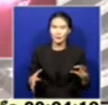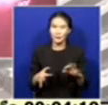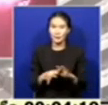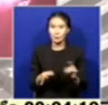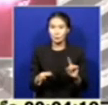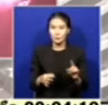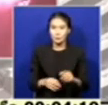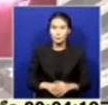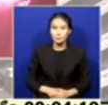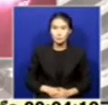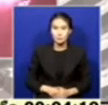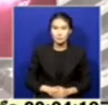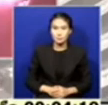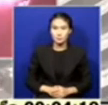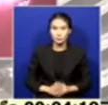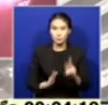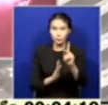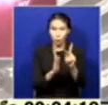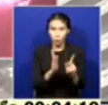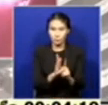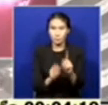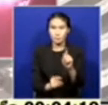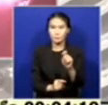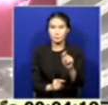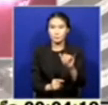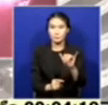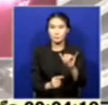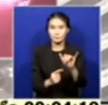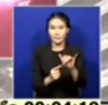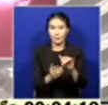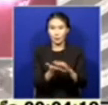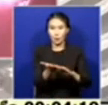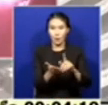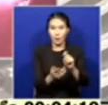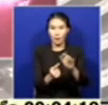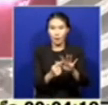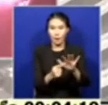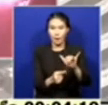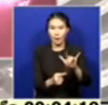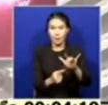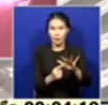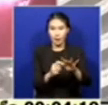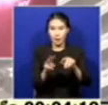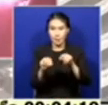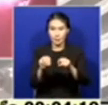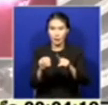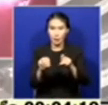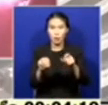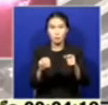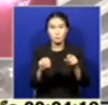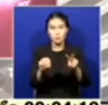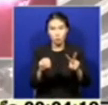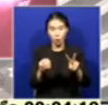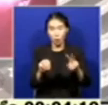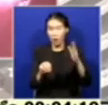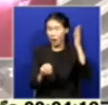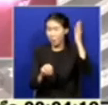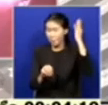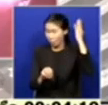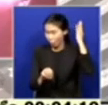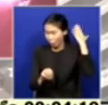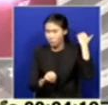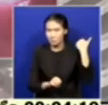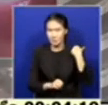อันนี้อาจจะตอบคุณเมื่อสักครู่ที่ได้ถามทางรัฐมนตรียุติธรรมนะครับว่า